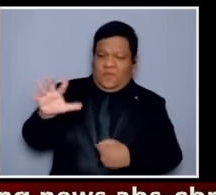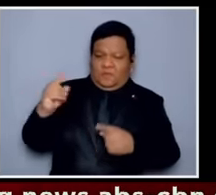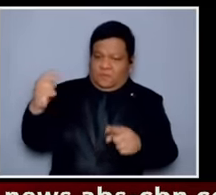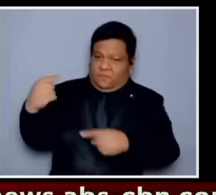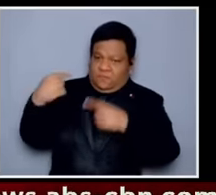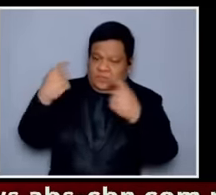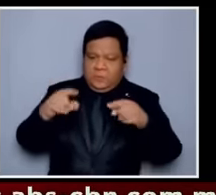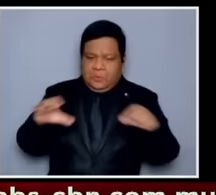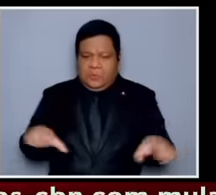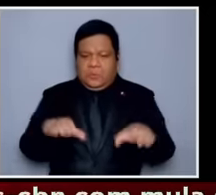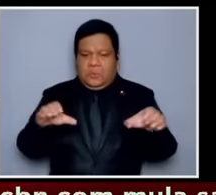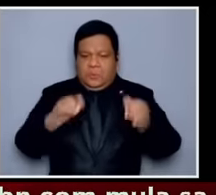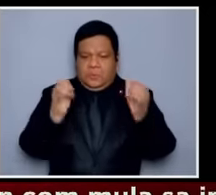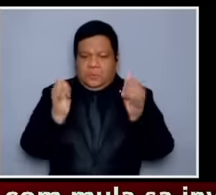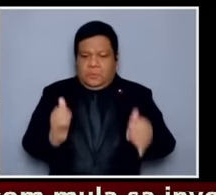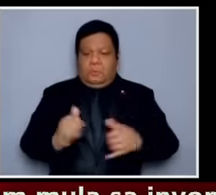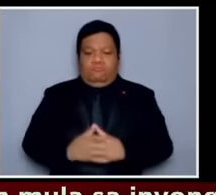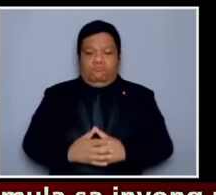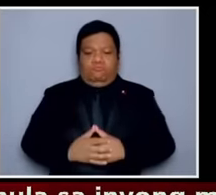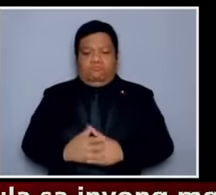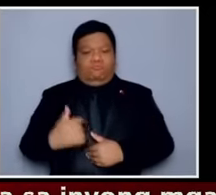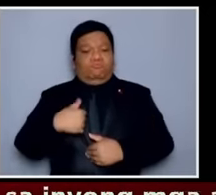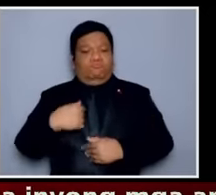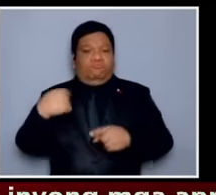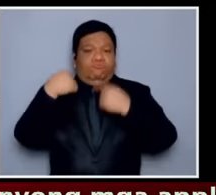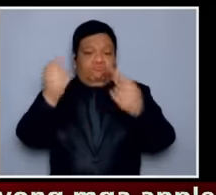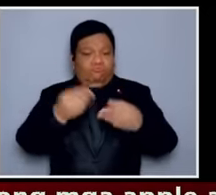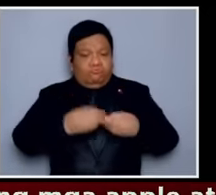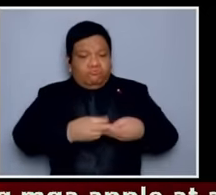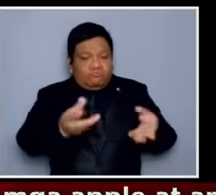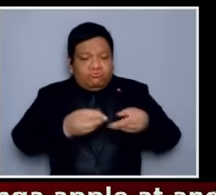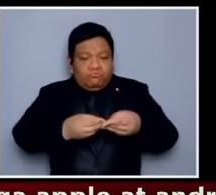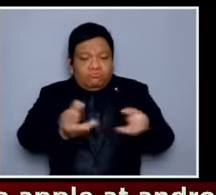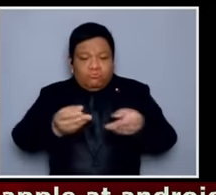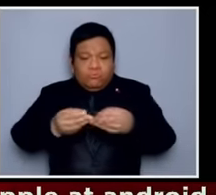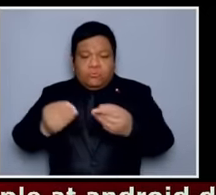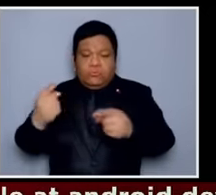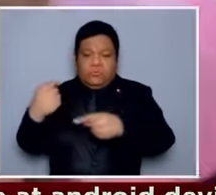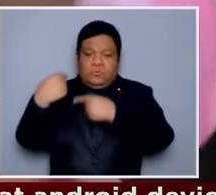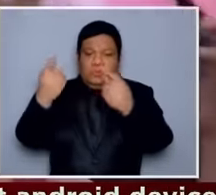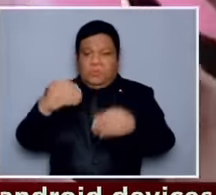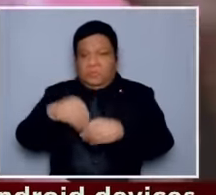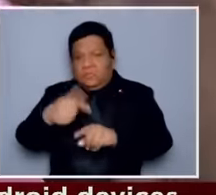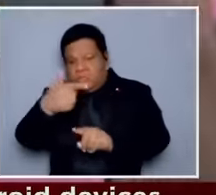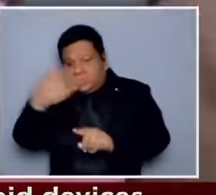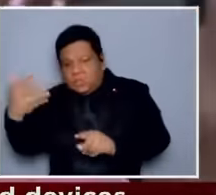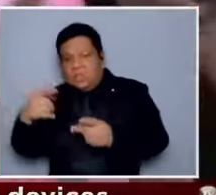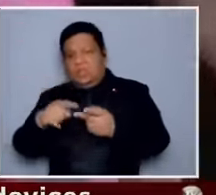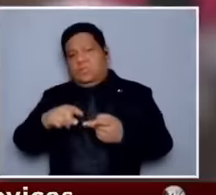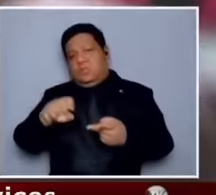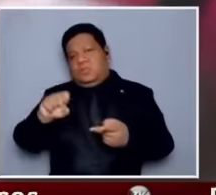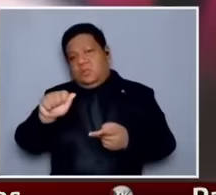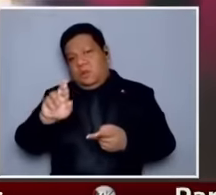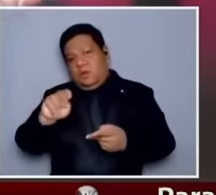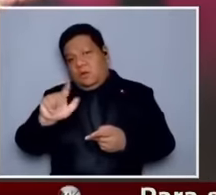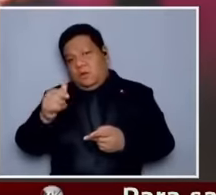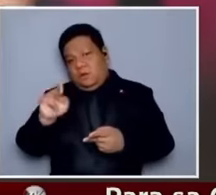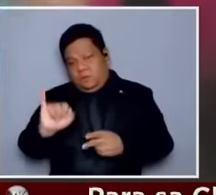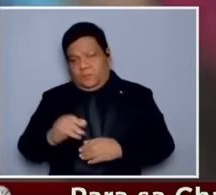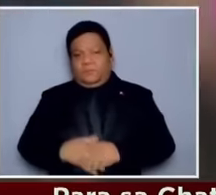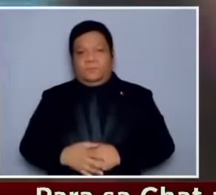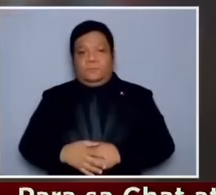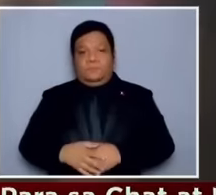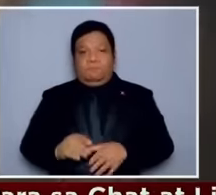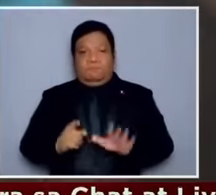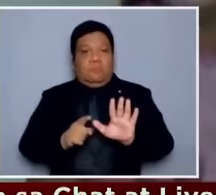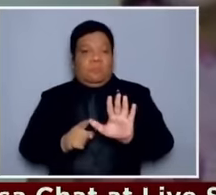Nagpanghanda ng sukod sa Sarangani Province at sa Gira Santo City. Si Vice President Lenny Robredo nag-ikot